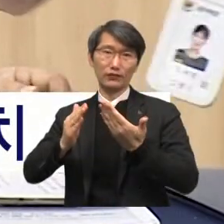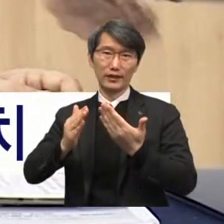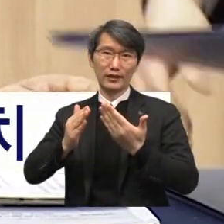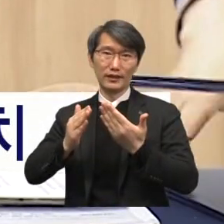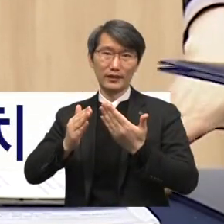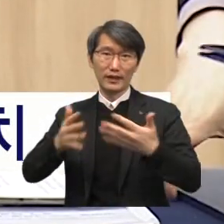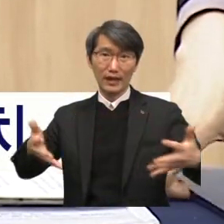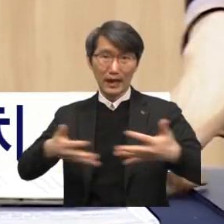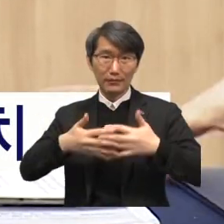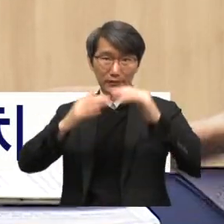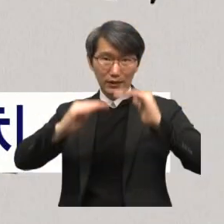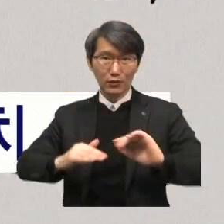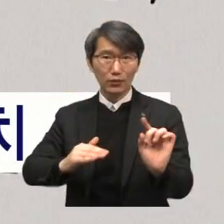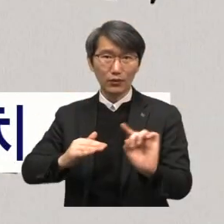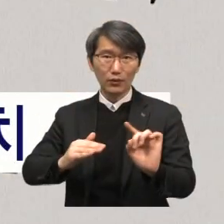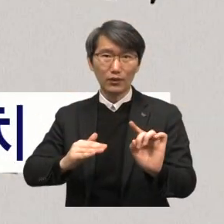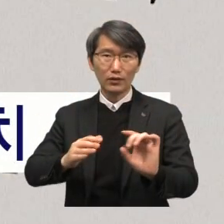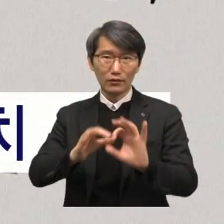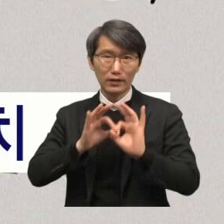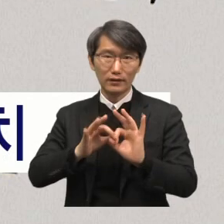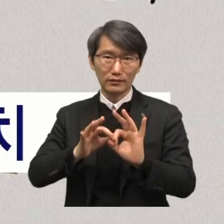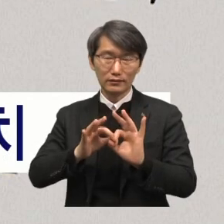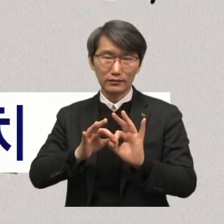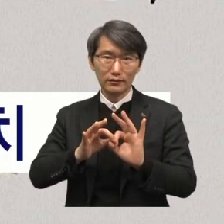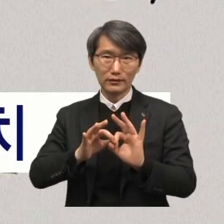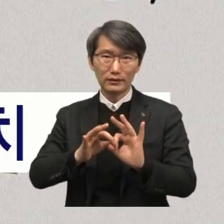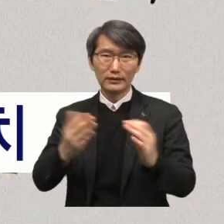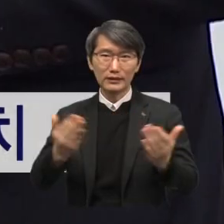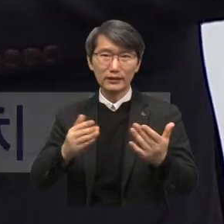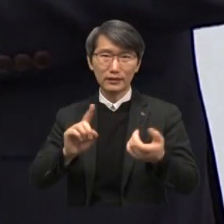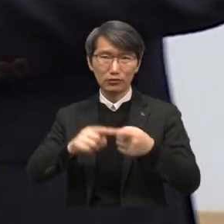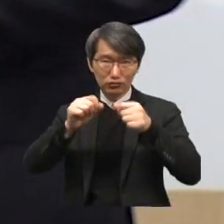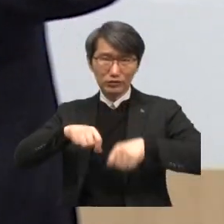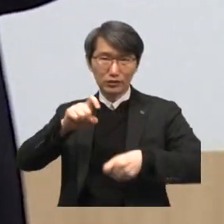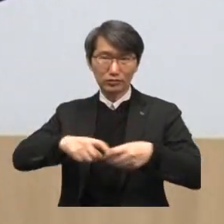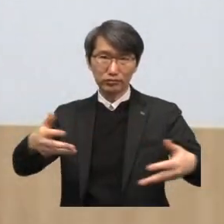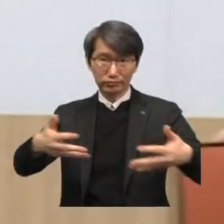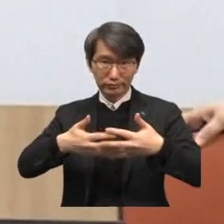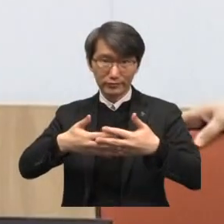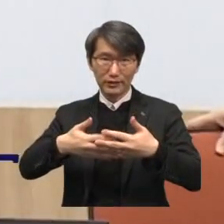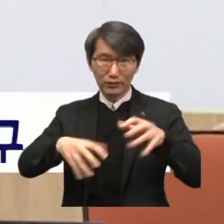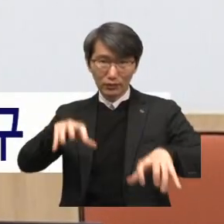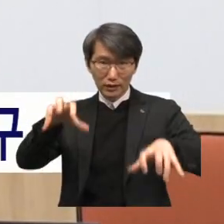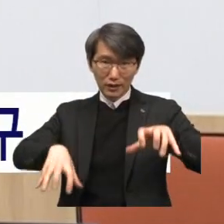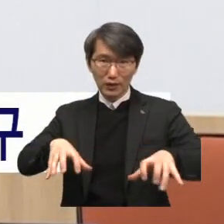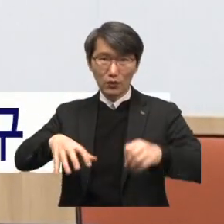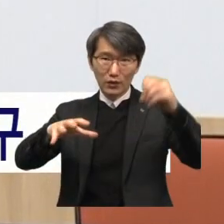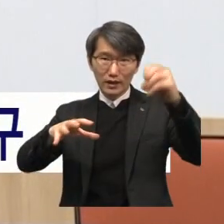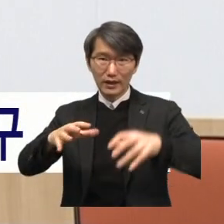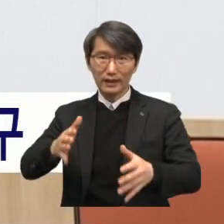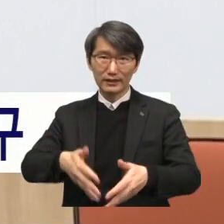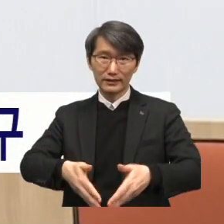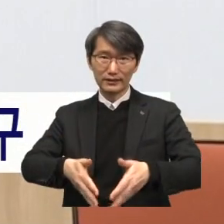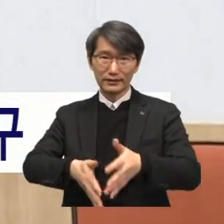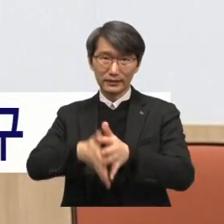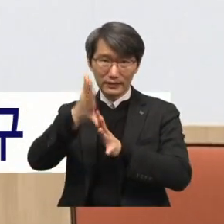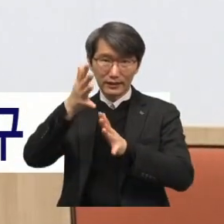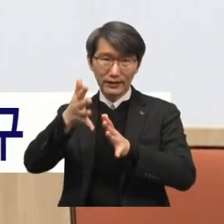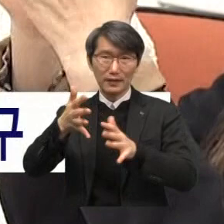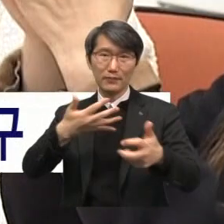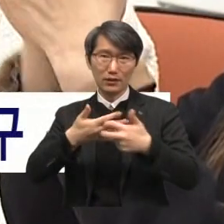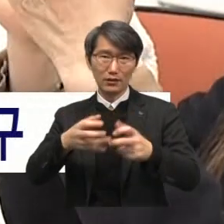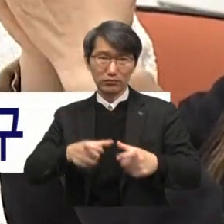국립보건원은 21일 관련 업무 협약을 체결했습니다 양측이 함께 고양시의 바이오클러스터 조성에